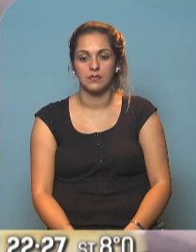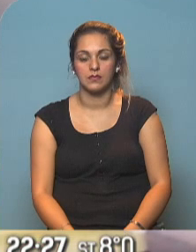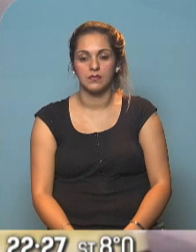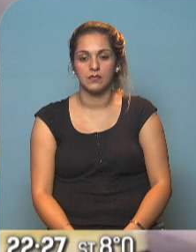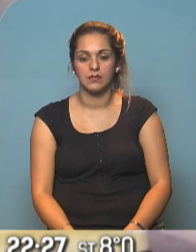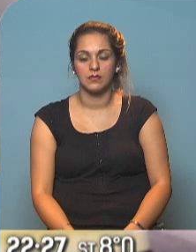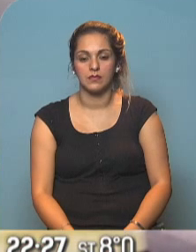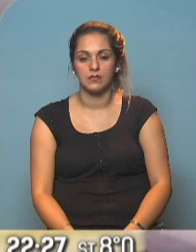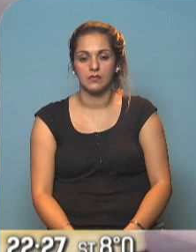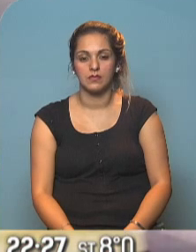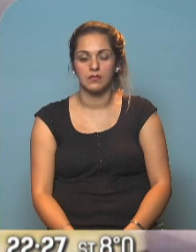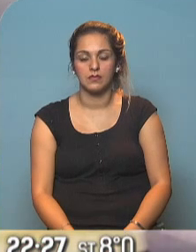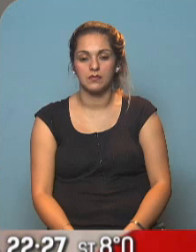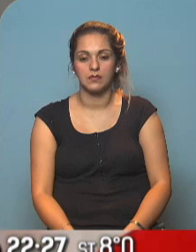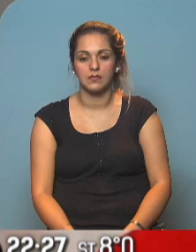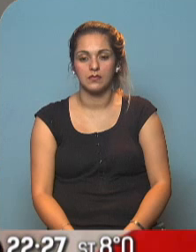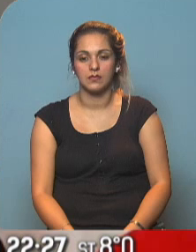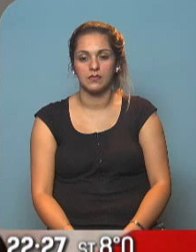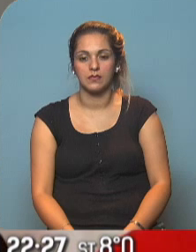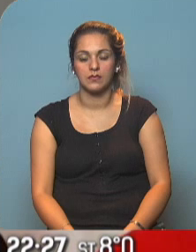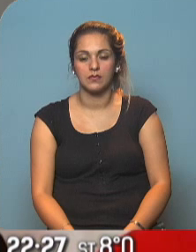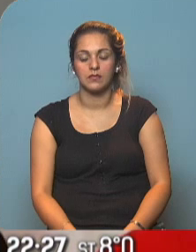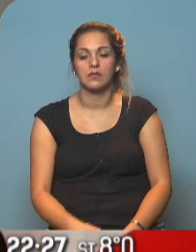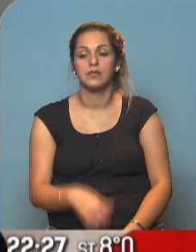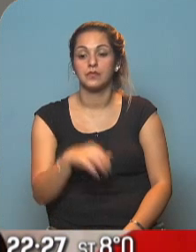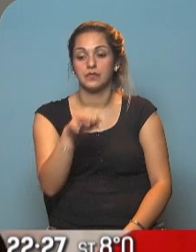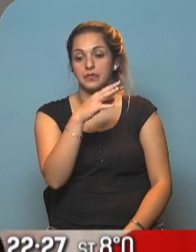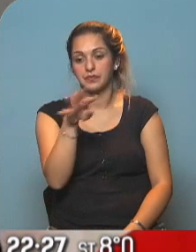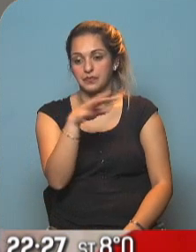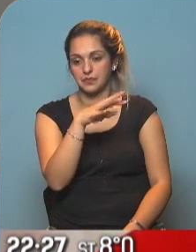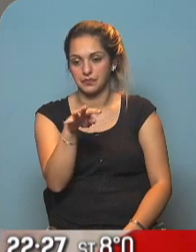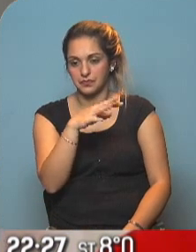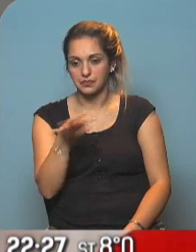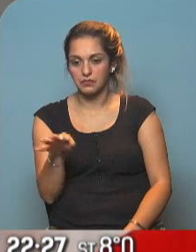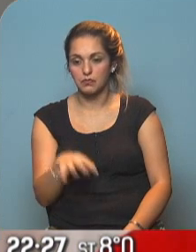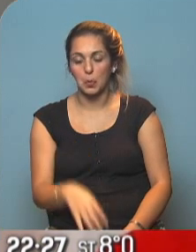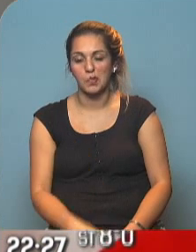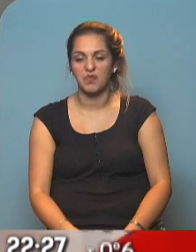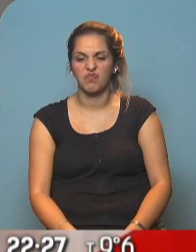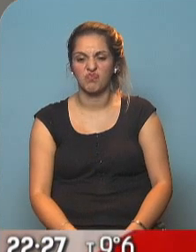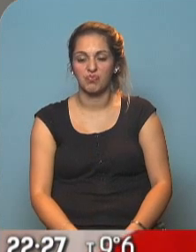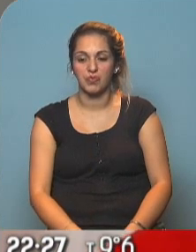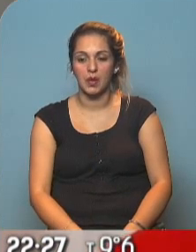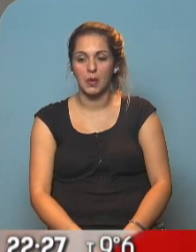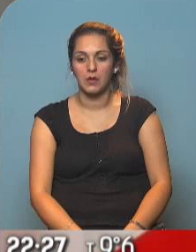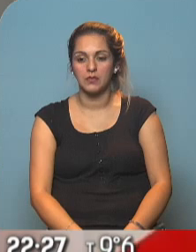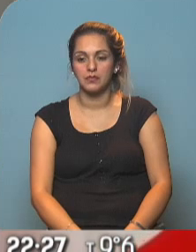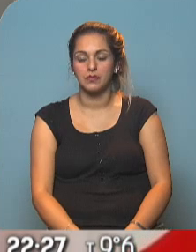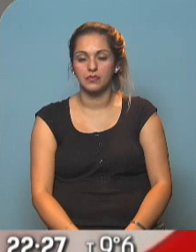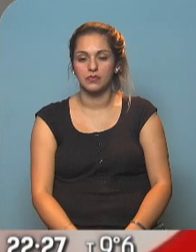Lavoreremo intensamente per realizzare gli obiettivi politici che